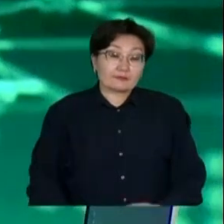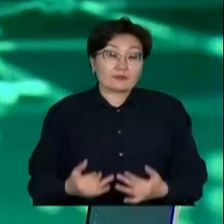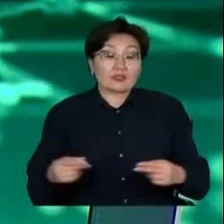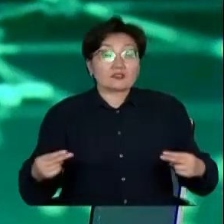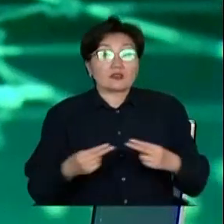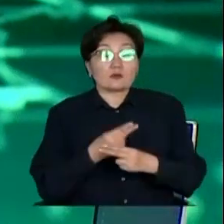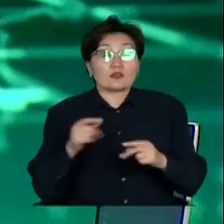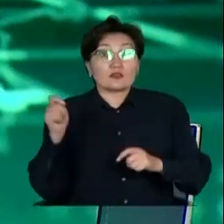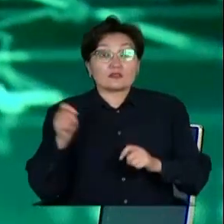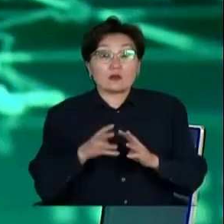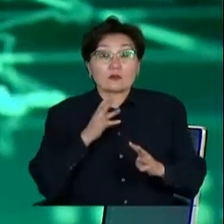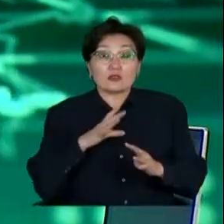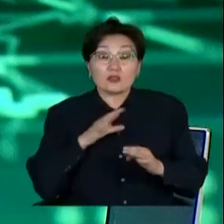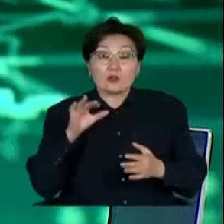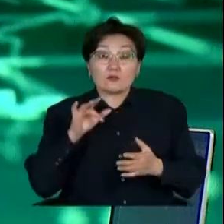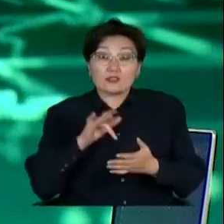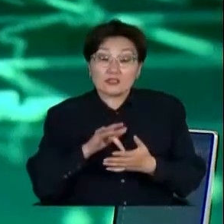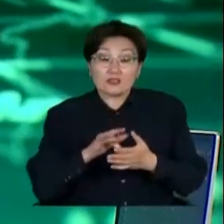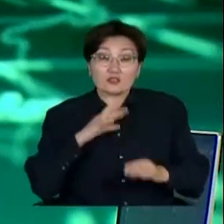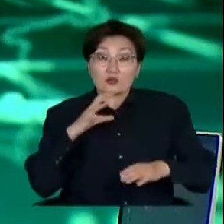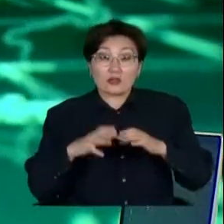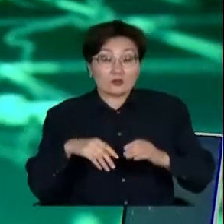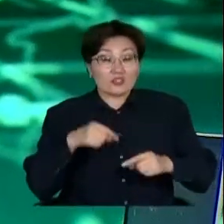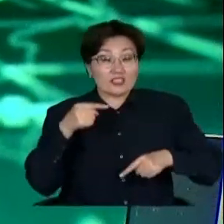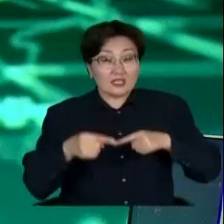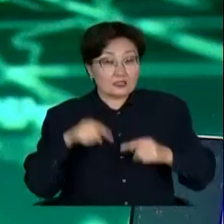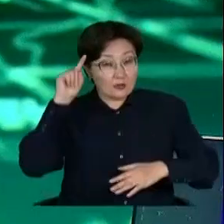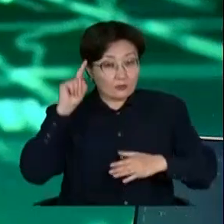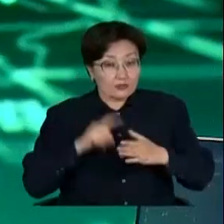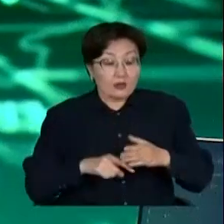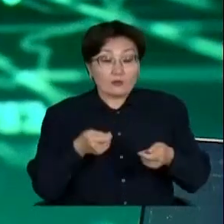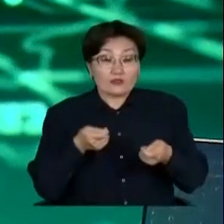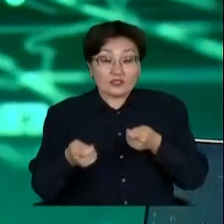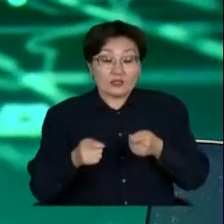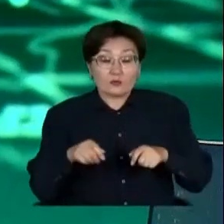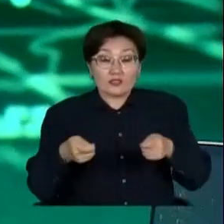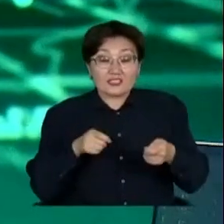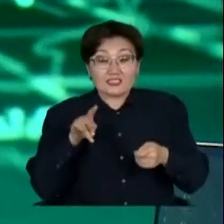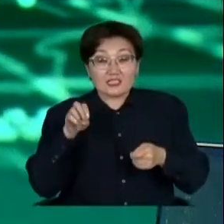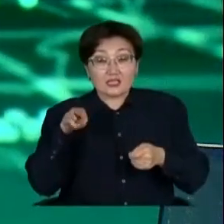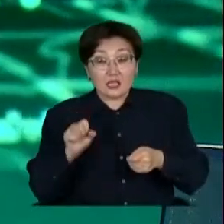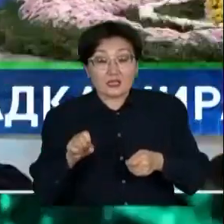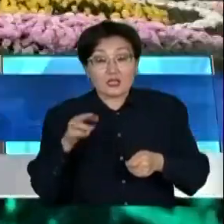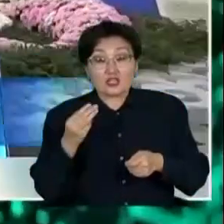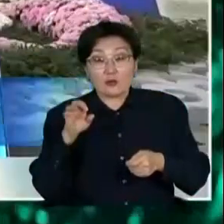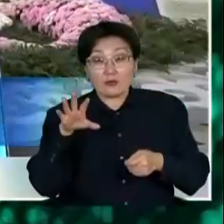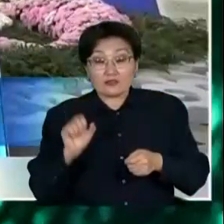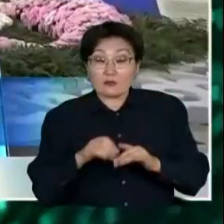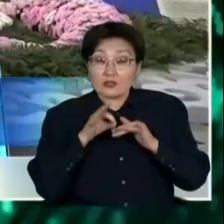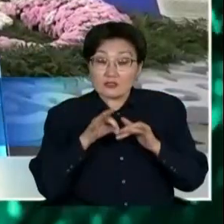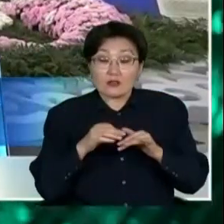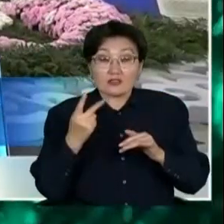Астана в очередной раз стала центром притяжения мировых и традиционных религий. Под председательством спикера Сената Маулина Шимбаева